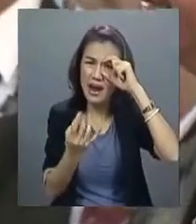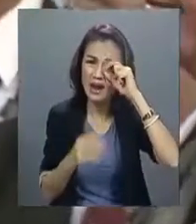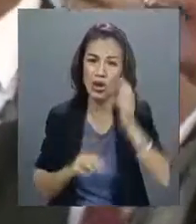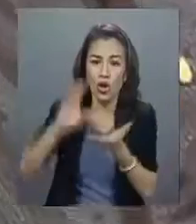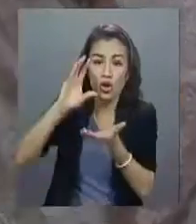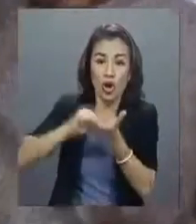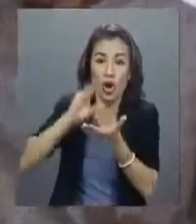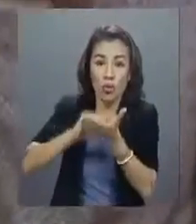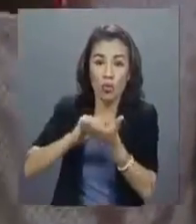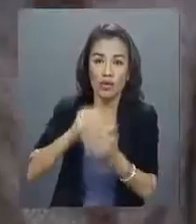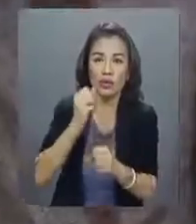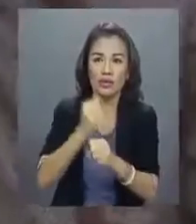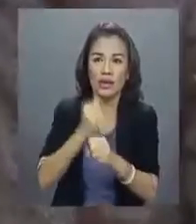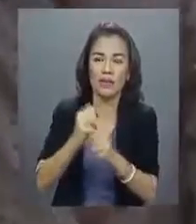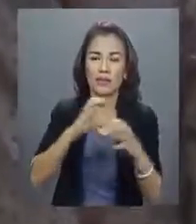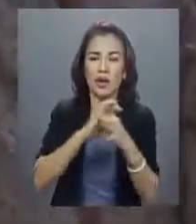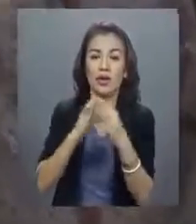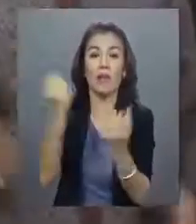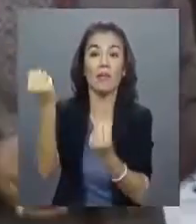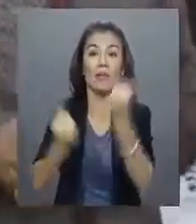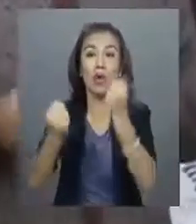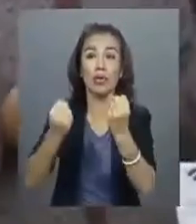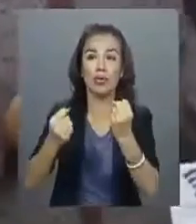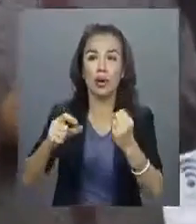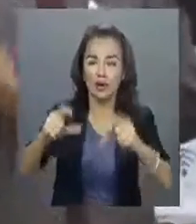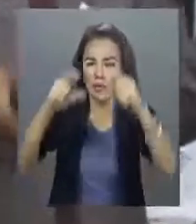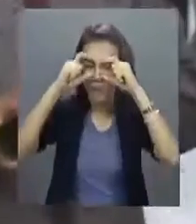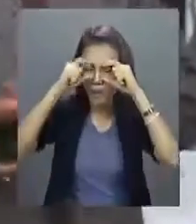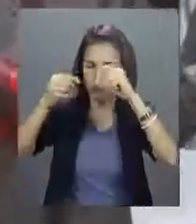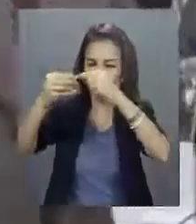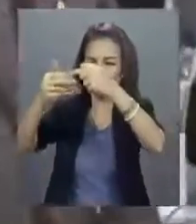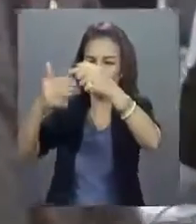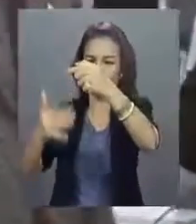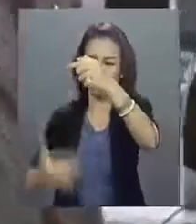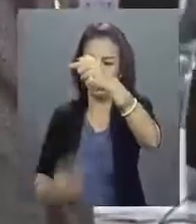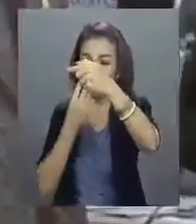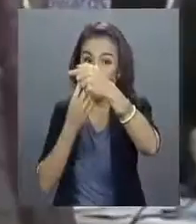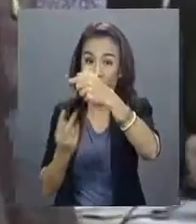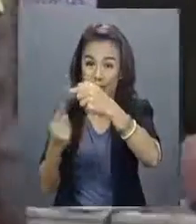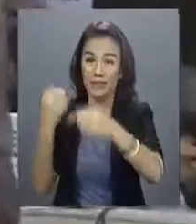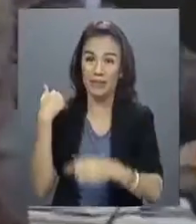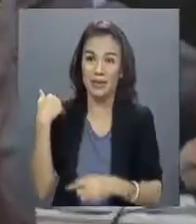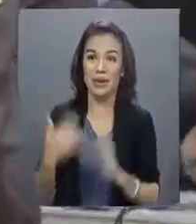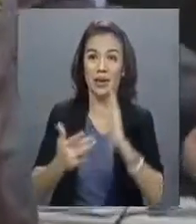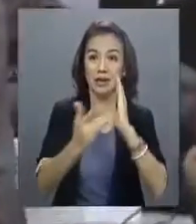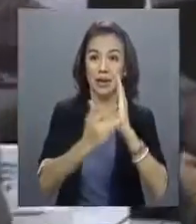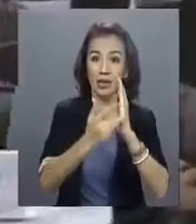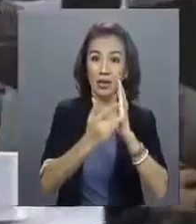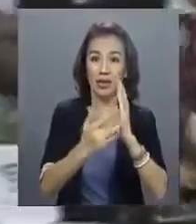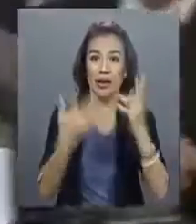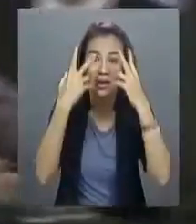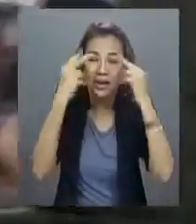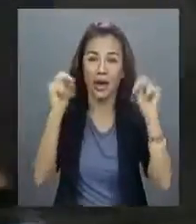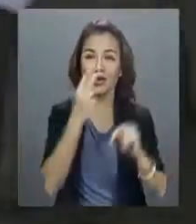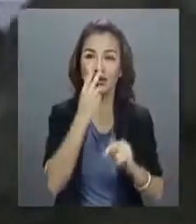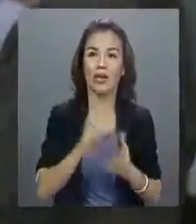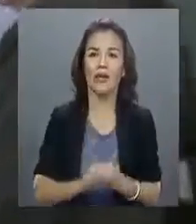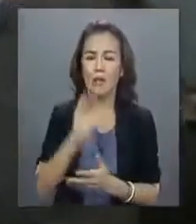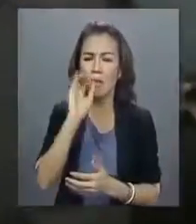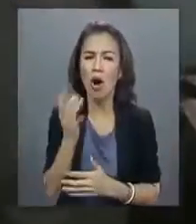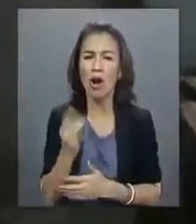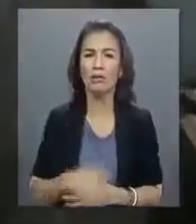กี่ยวกับการประกอบอุตสาหกรรมรถยนต์แสดงขึ้นบนหน้าจอและด้วยเทคโนโลยีนั้นนะคะก็ทำให้นายกรัฐมนตรีถึงกับกล่าวคำว่า